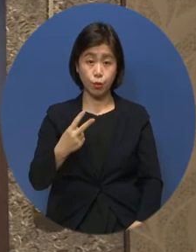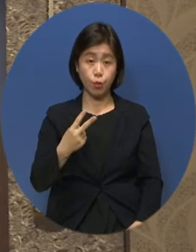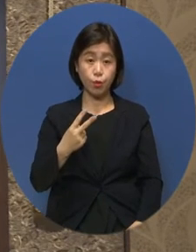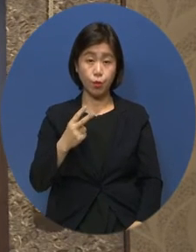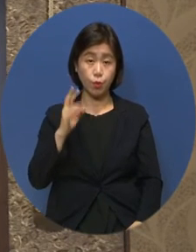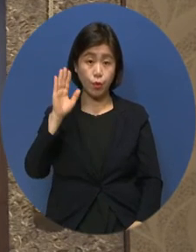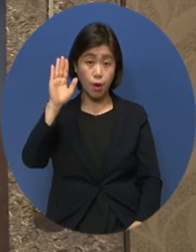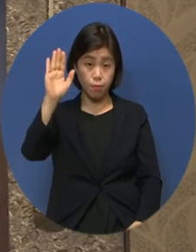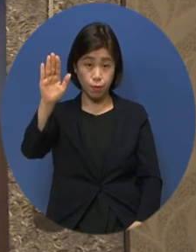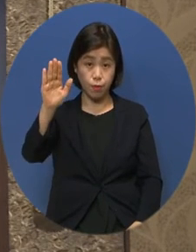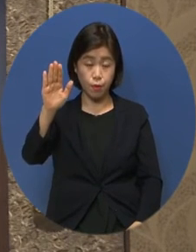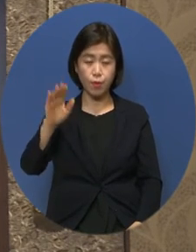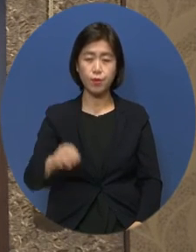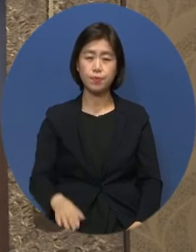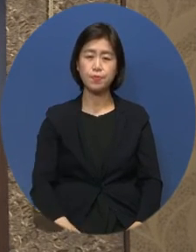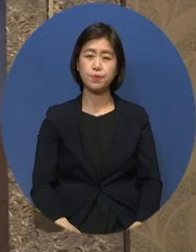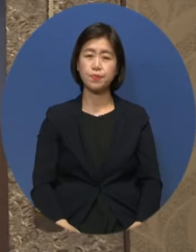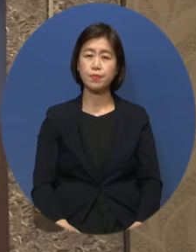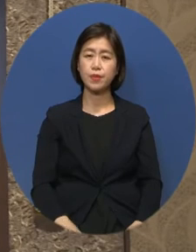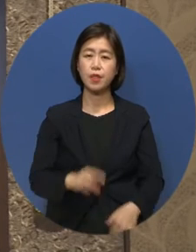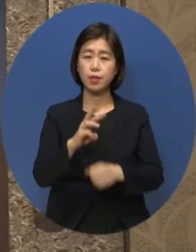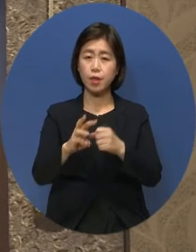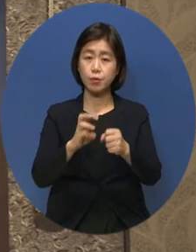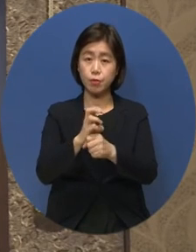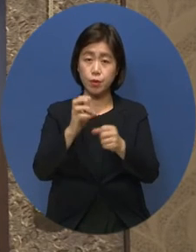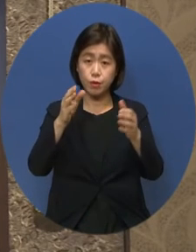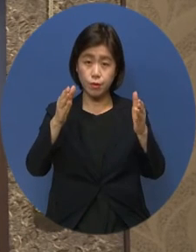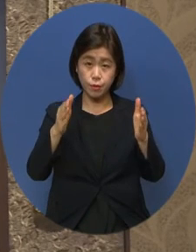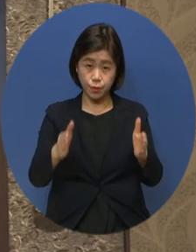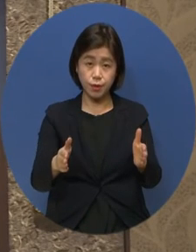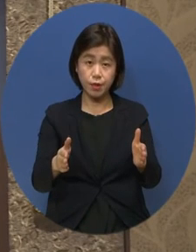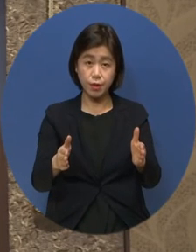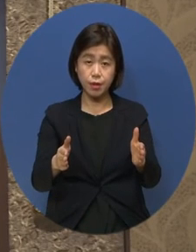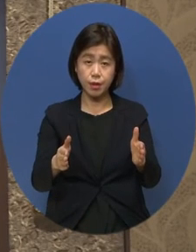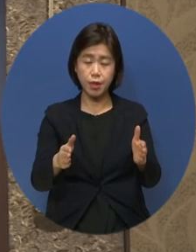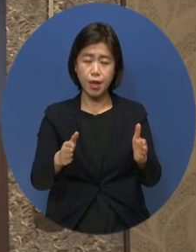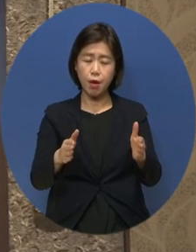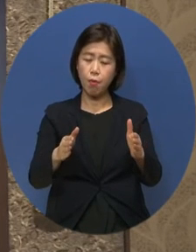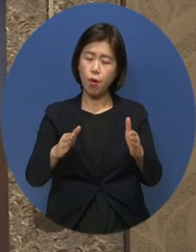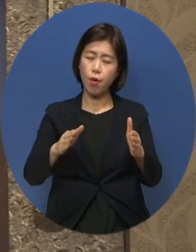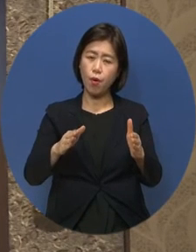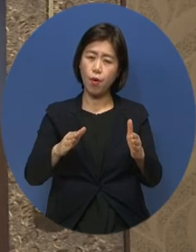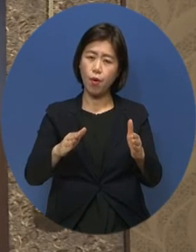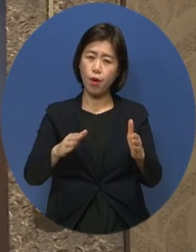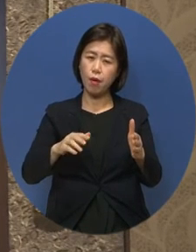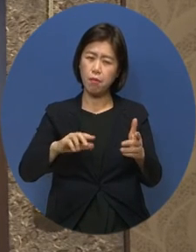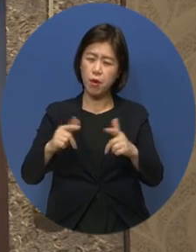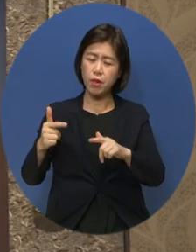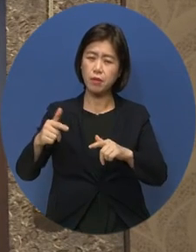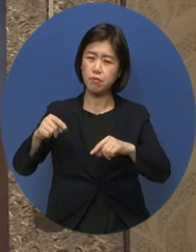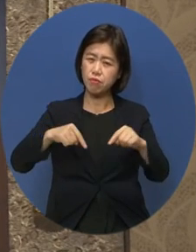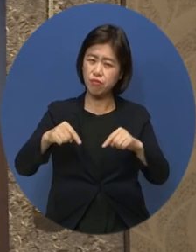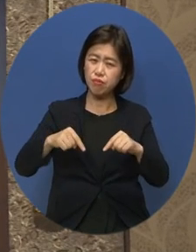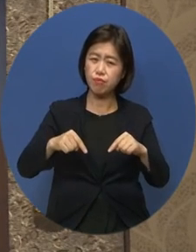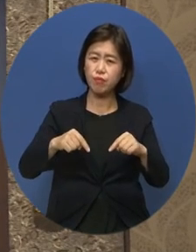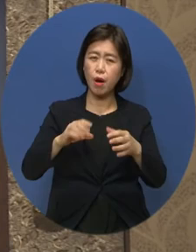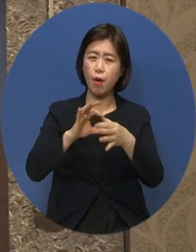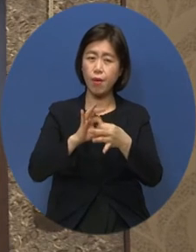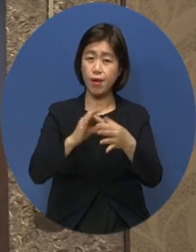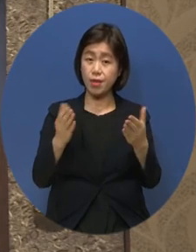본부에서 본부 사회복지재단 에서 정체성 를 많이 해봤지만 좀 현장에 나와서